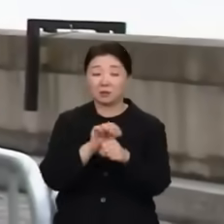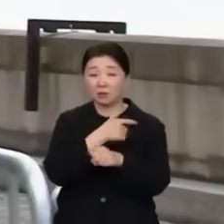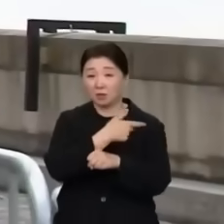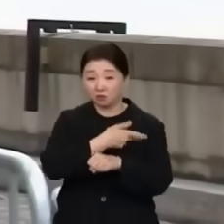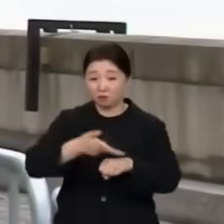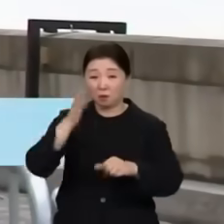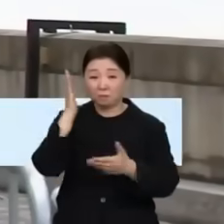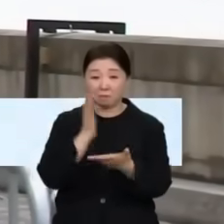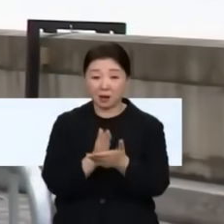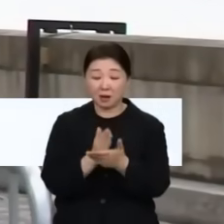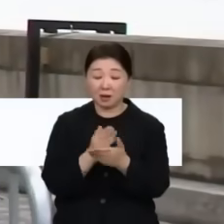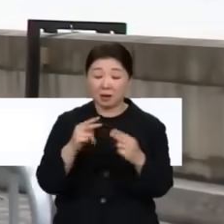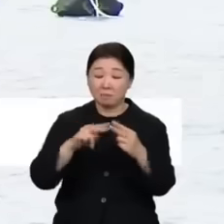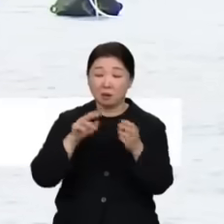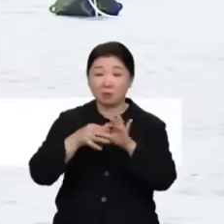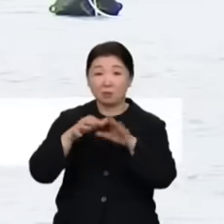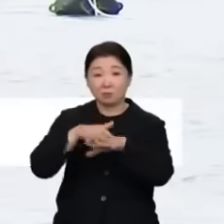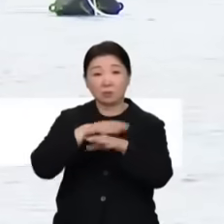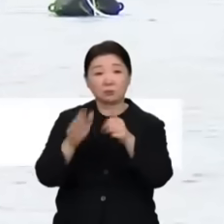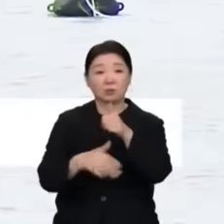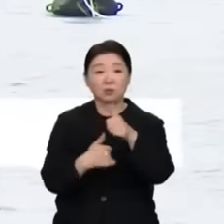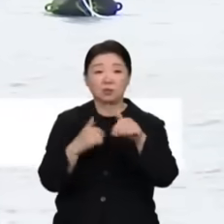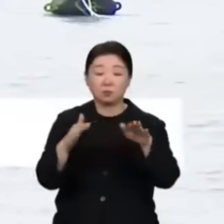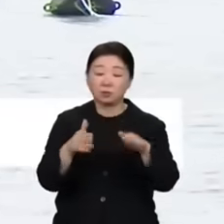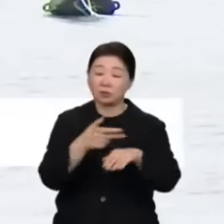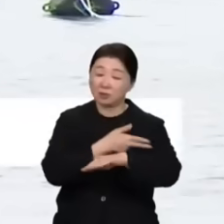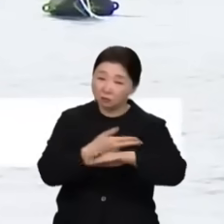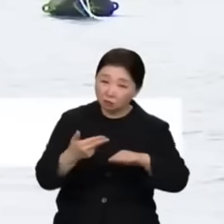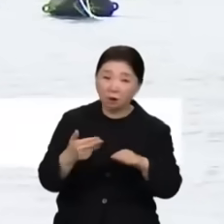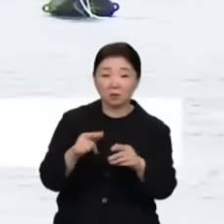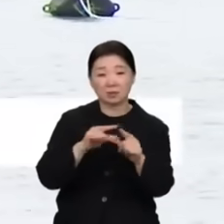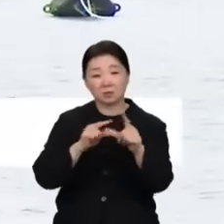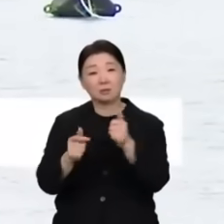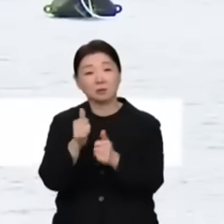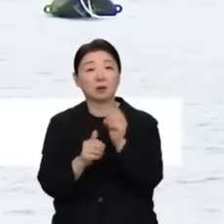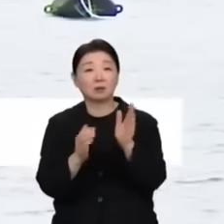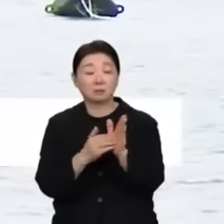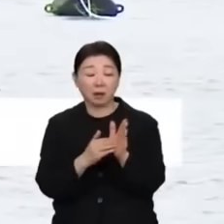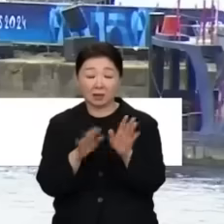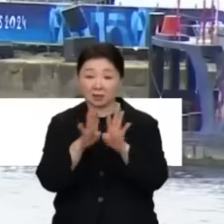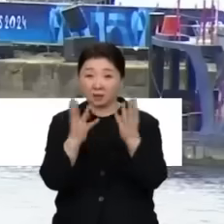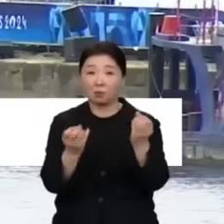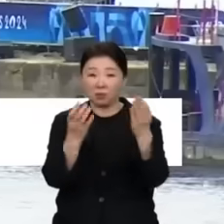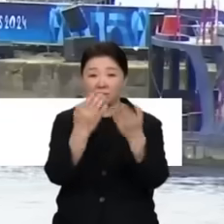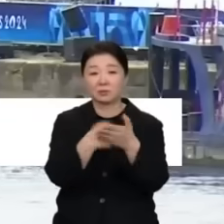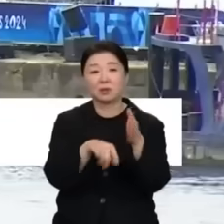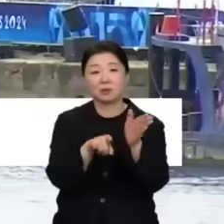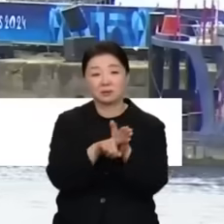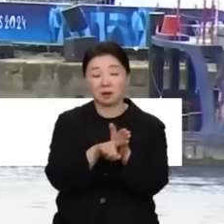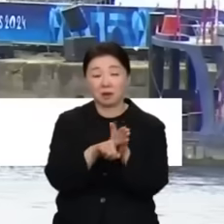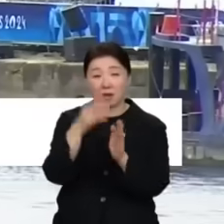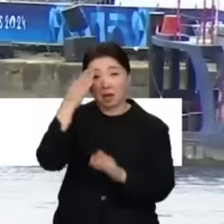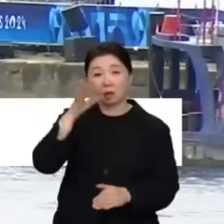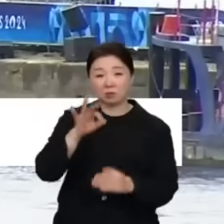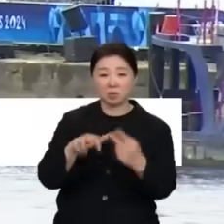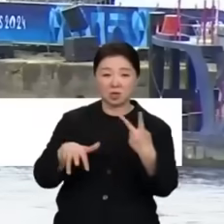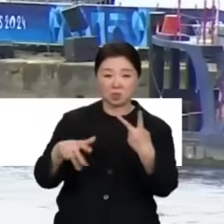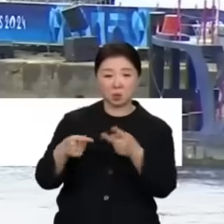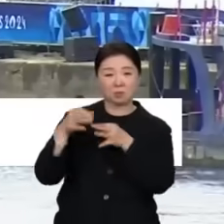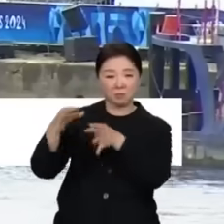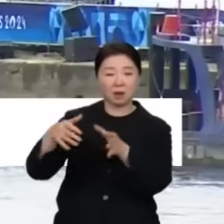곳이었지만 파리올림픽 조직위원회는 이곳에서 수영 등 일부 경기 그리고 개회식을 치르기 위해 우리 돈으로 2조 원